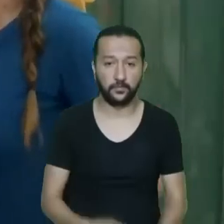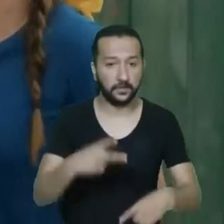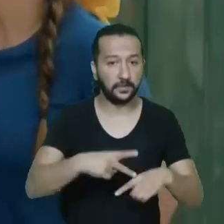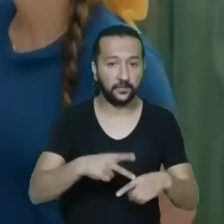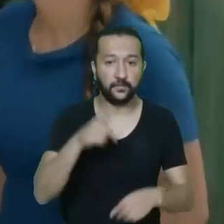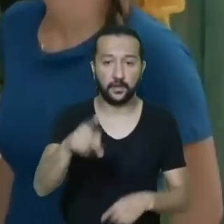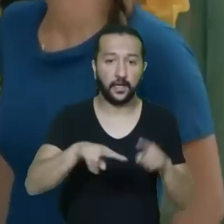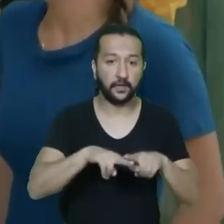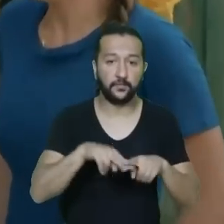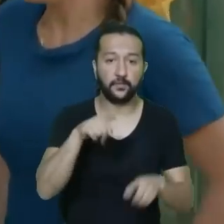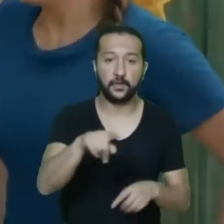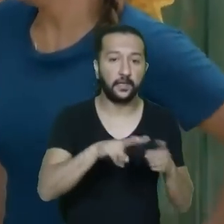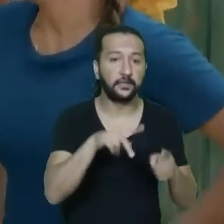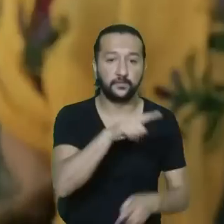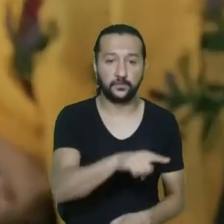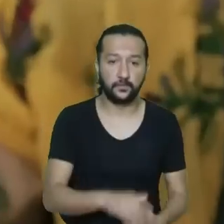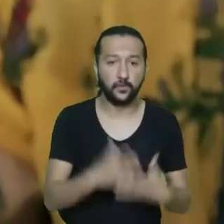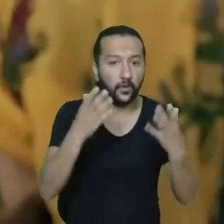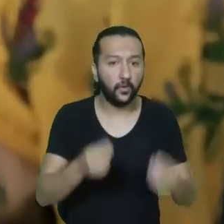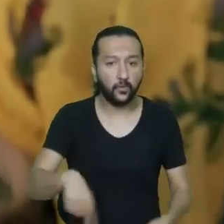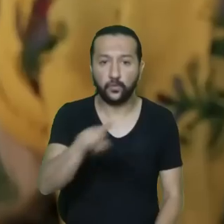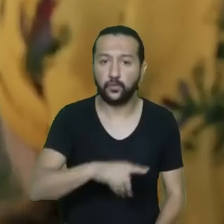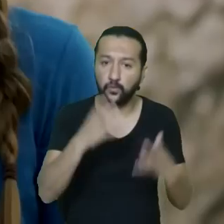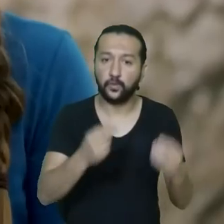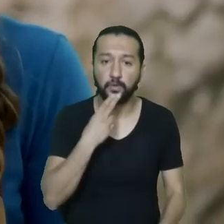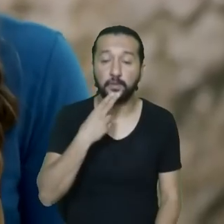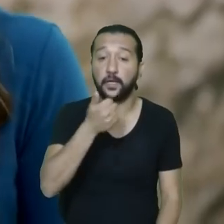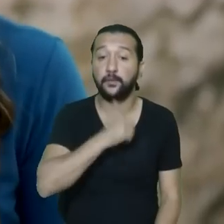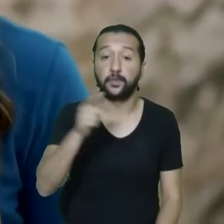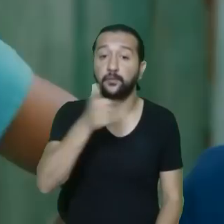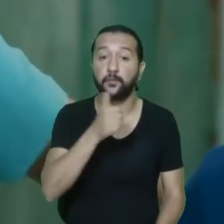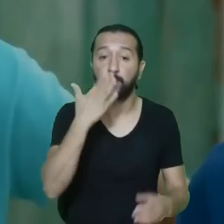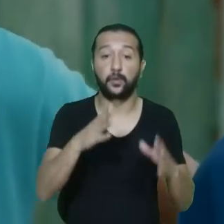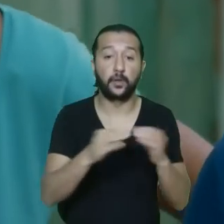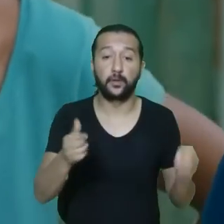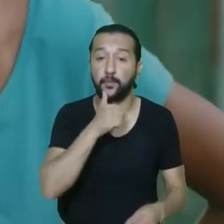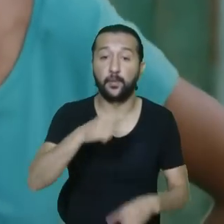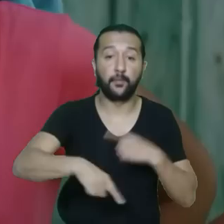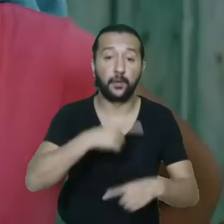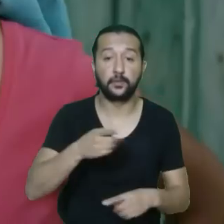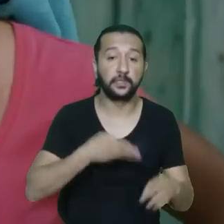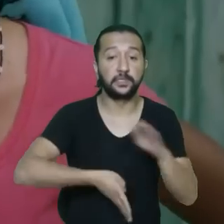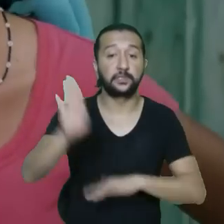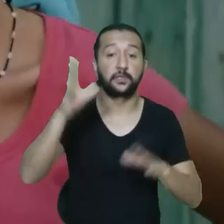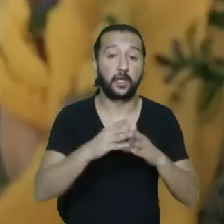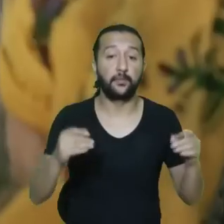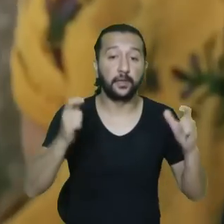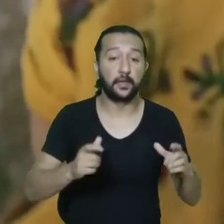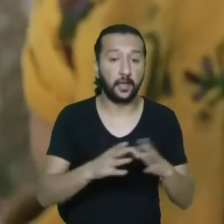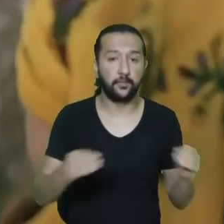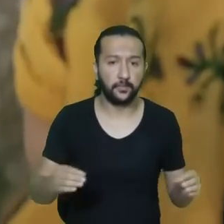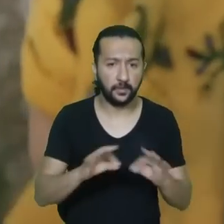Zarife, Arife, Nazife. Ne oldu öyle kız? Abi babam yok. Babamı arıyoruz. Çıkıp gitmiş evden.